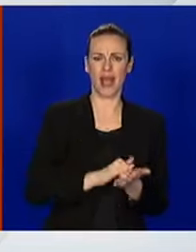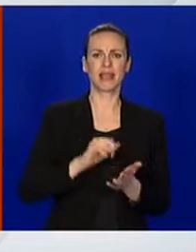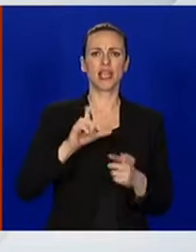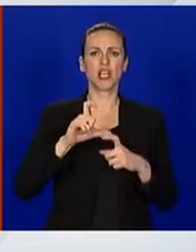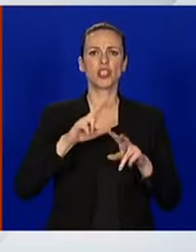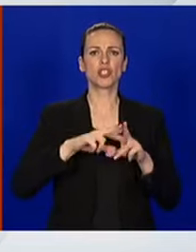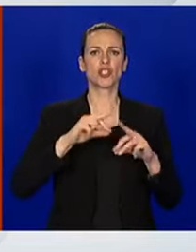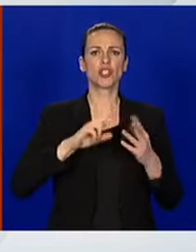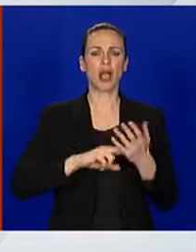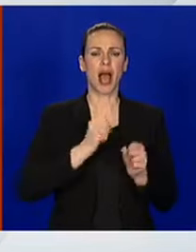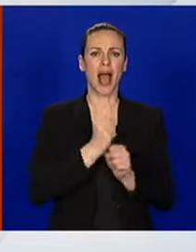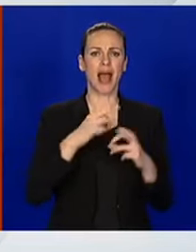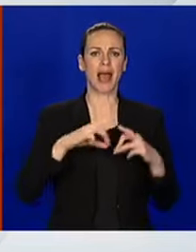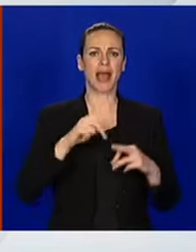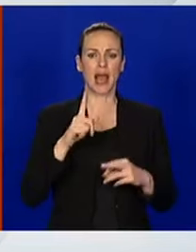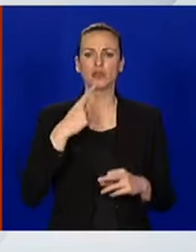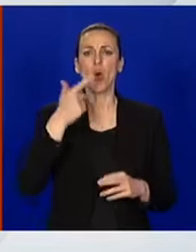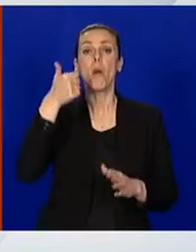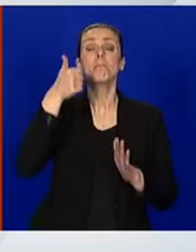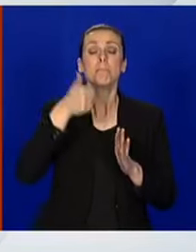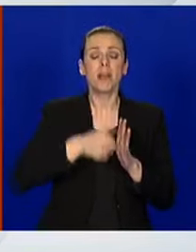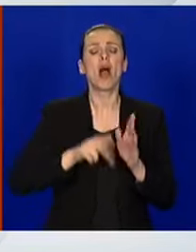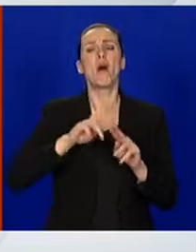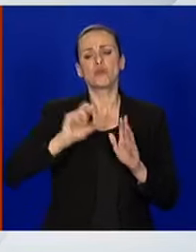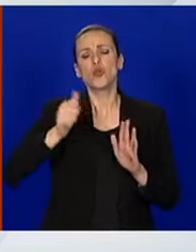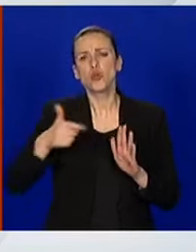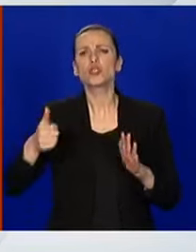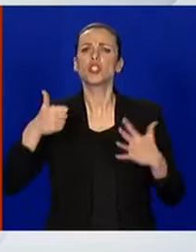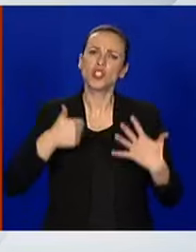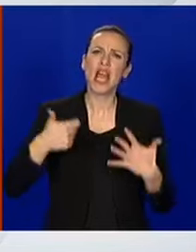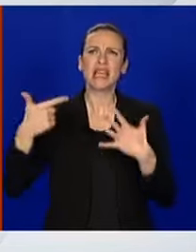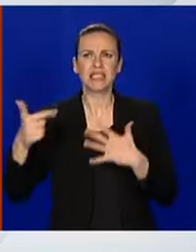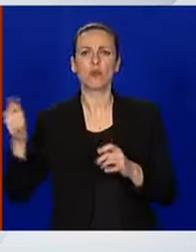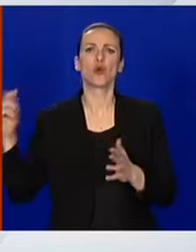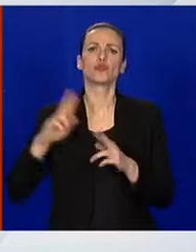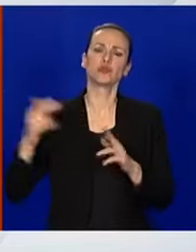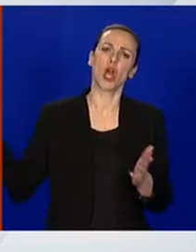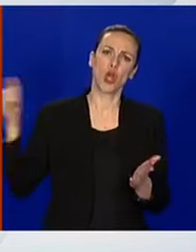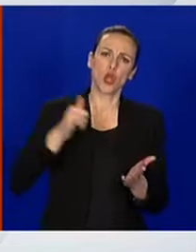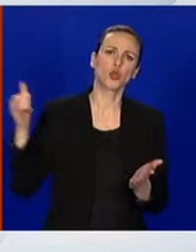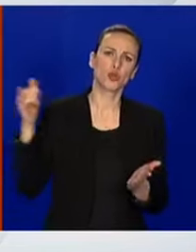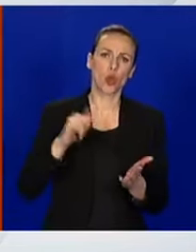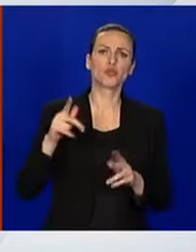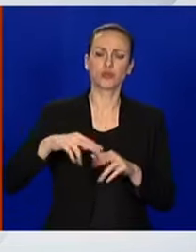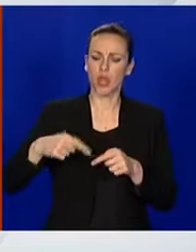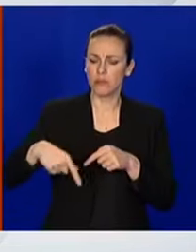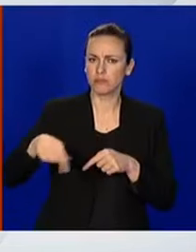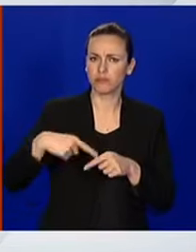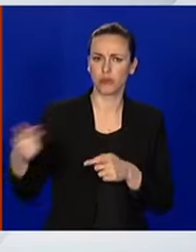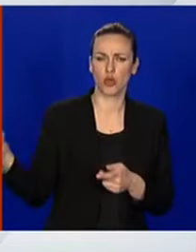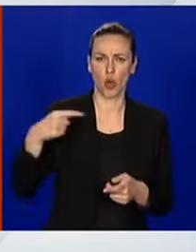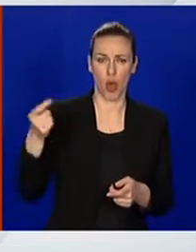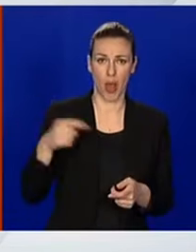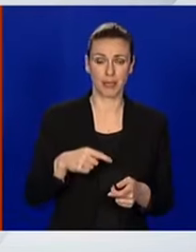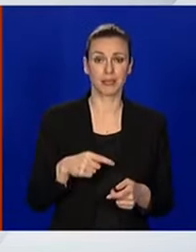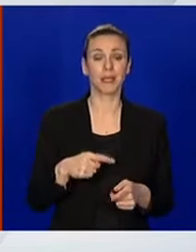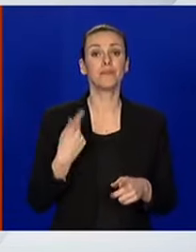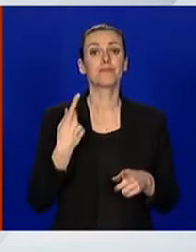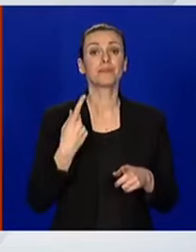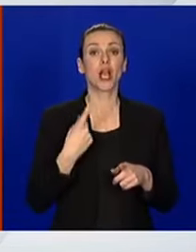u jednom nizu od 6 ili 7 letova koji će se u sljedećem periodu ostvariti. S obzirom